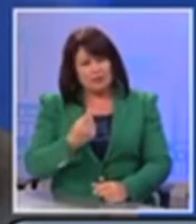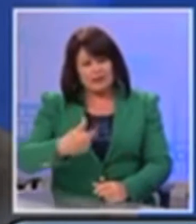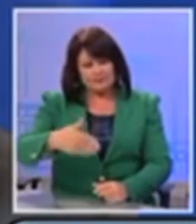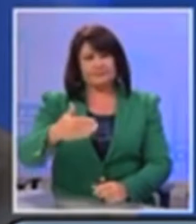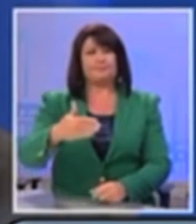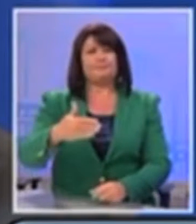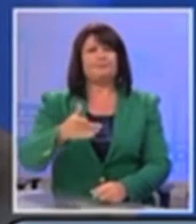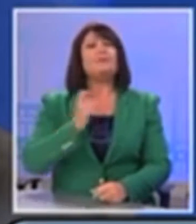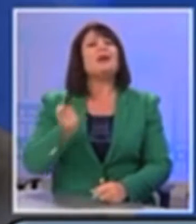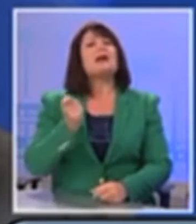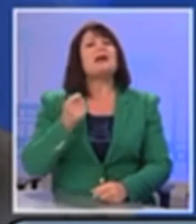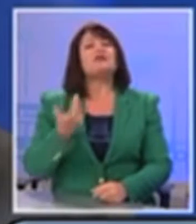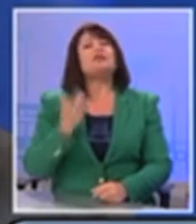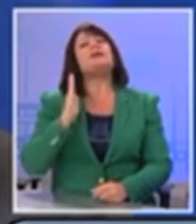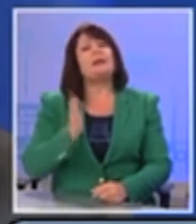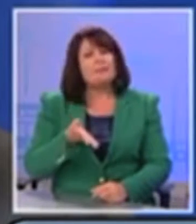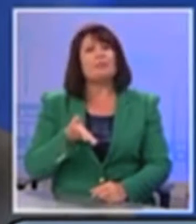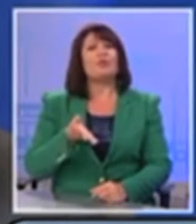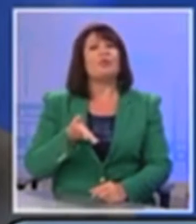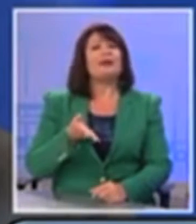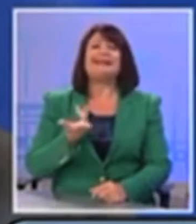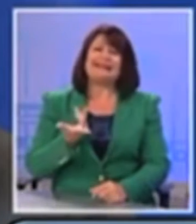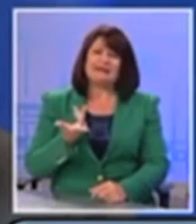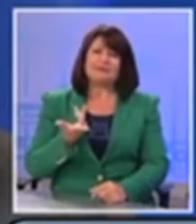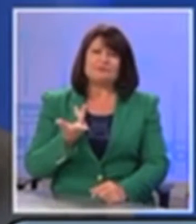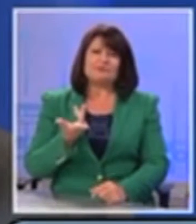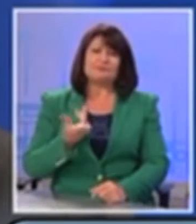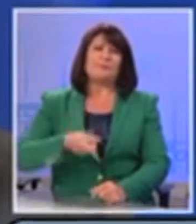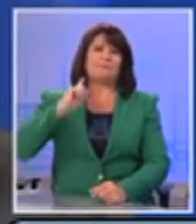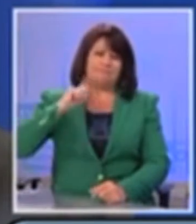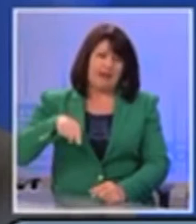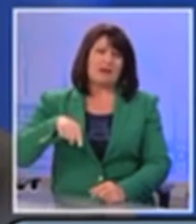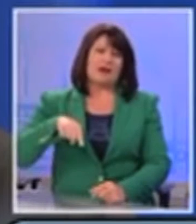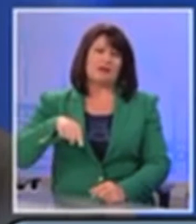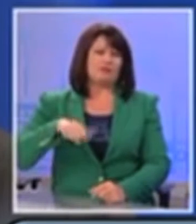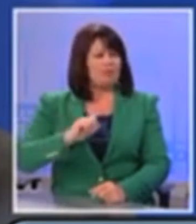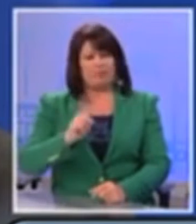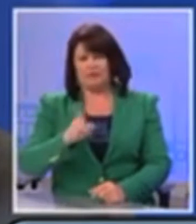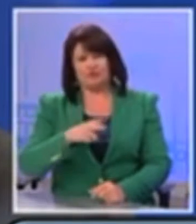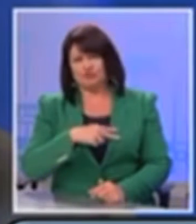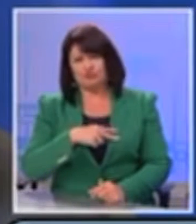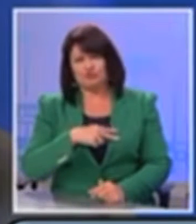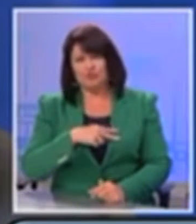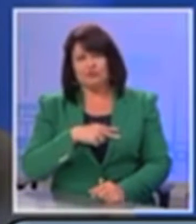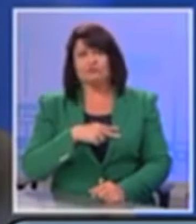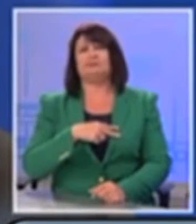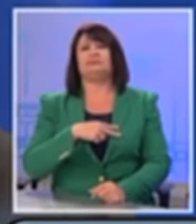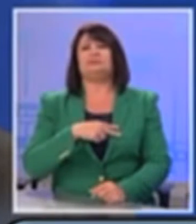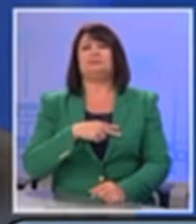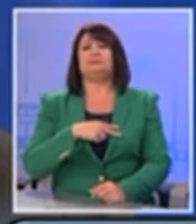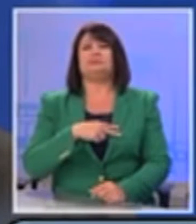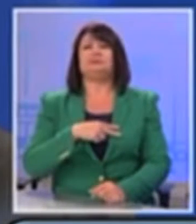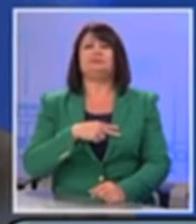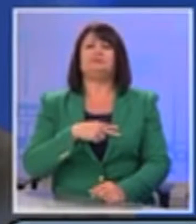illégitimes, odieuses et ou insoutenables. Et j'ai présenté les définitions que nous